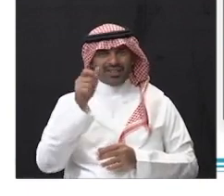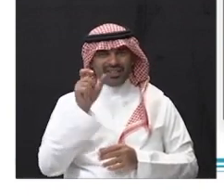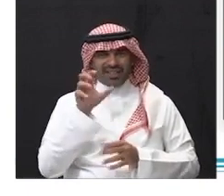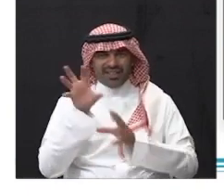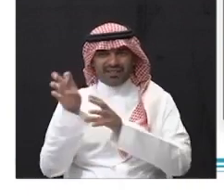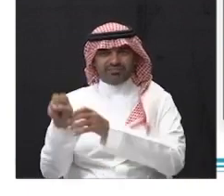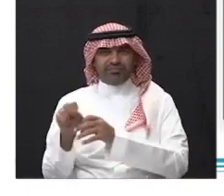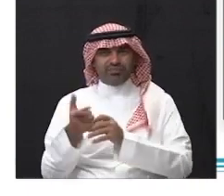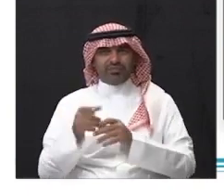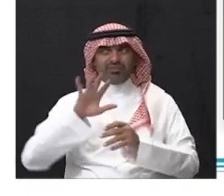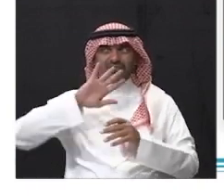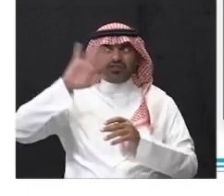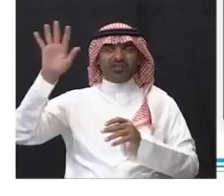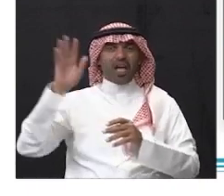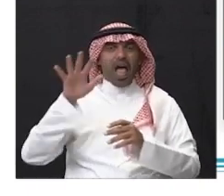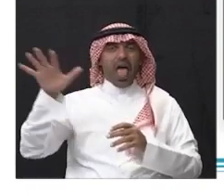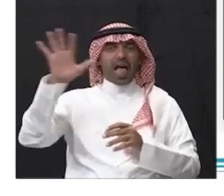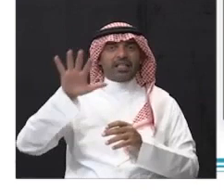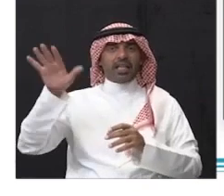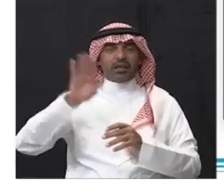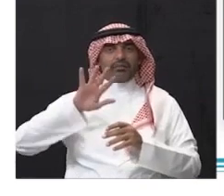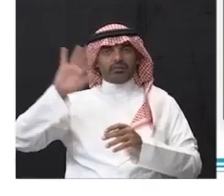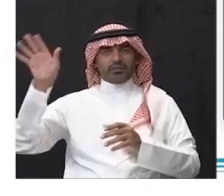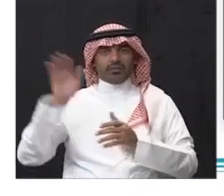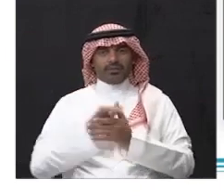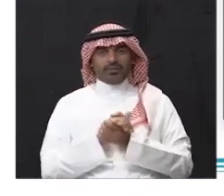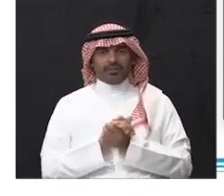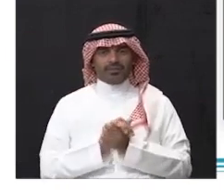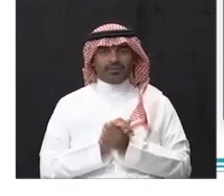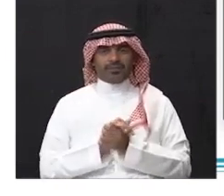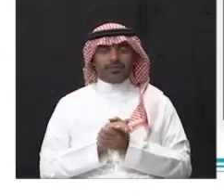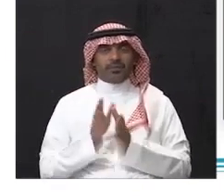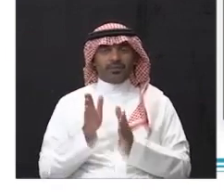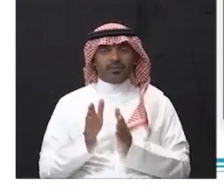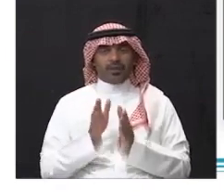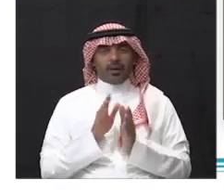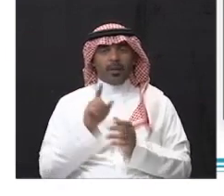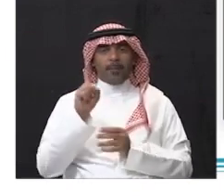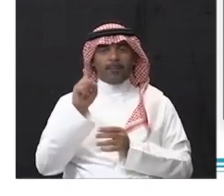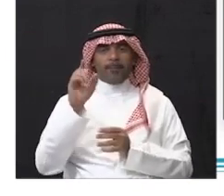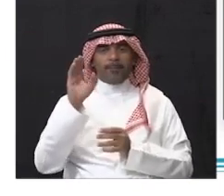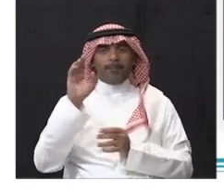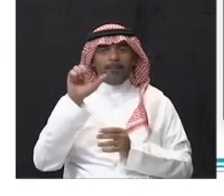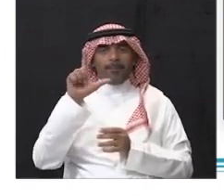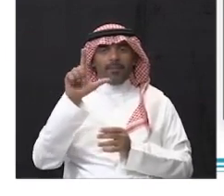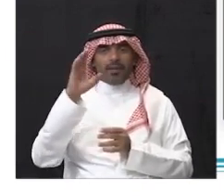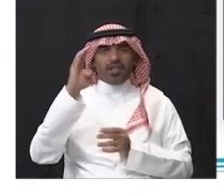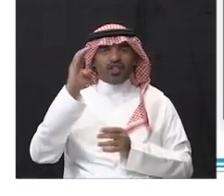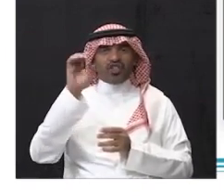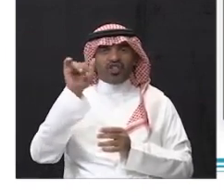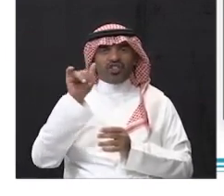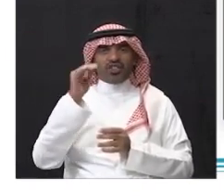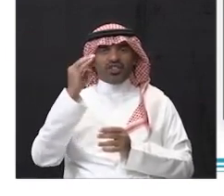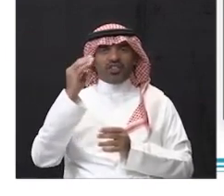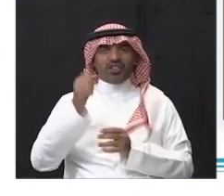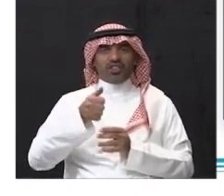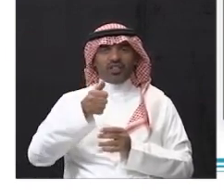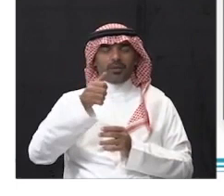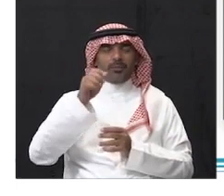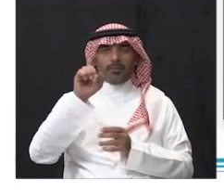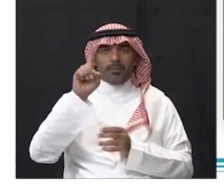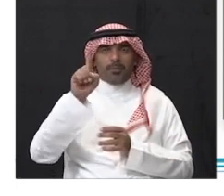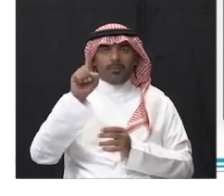بعض الجزر في إندونيسيا. إيطاليا استعمرت ليبيا، جزء من الصومال،